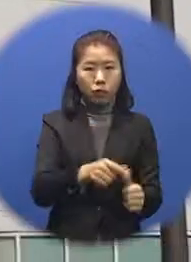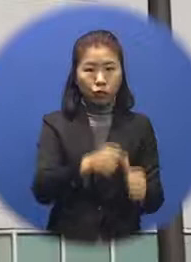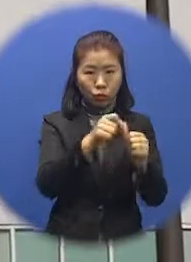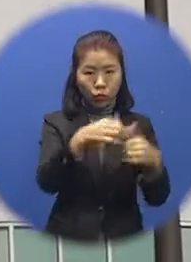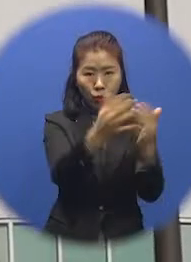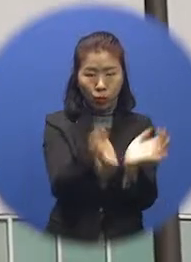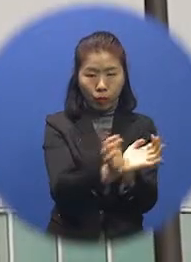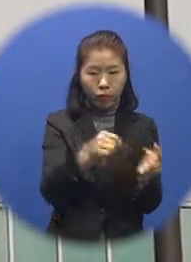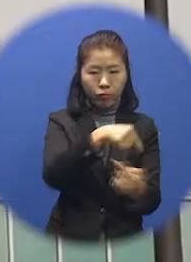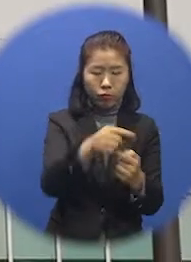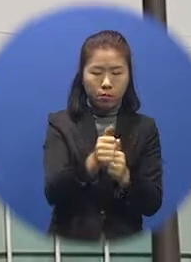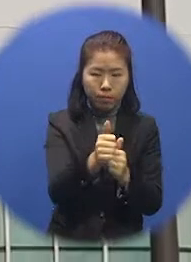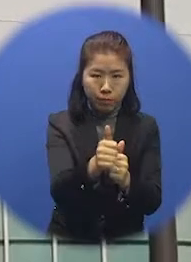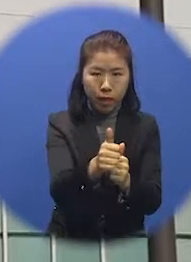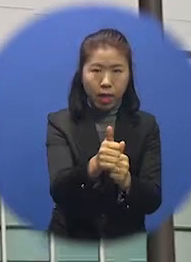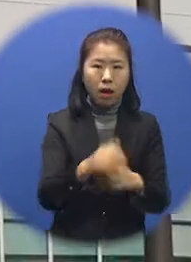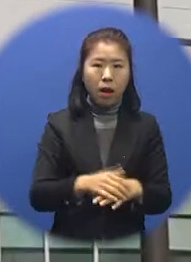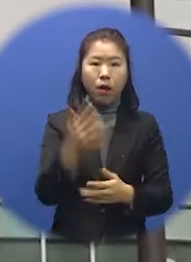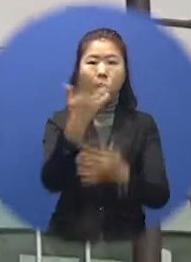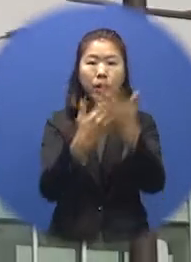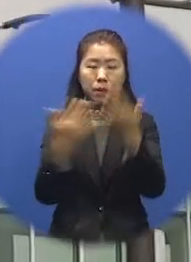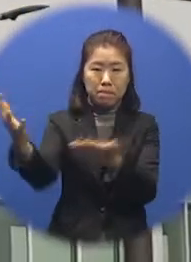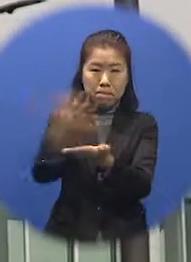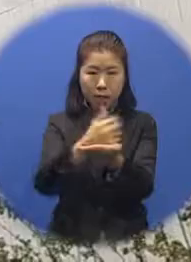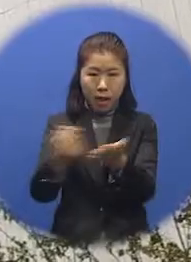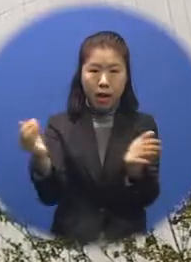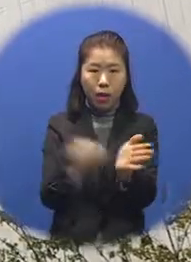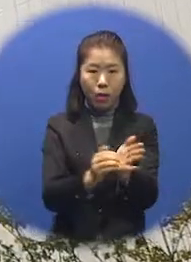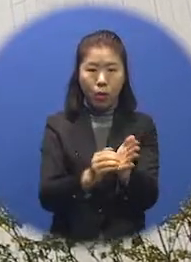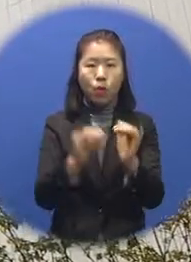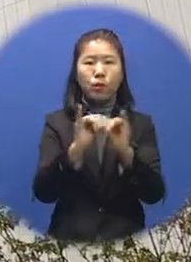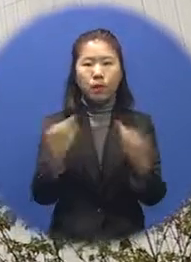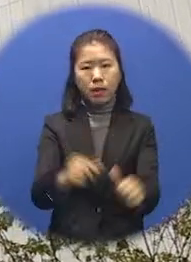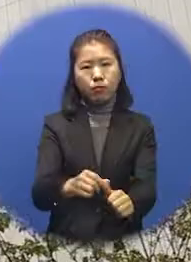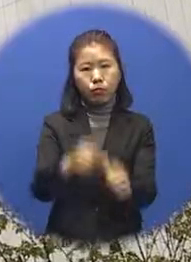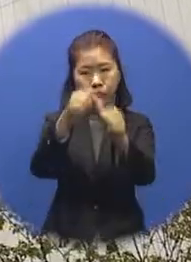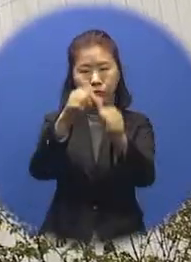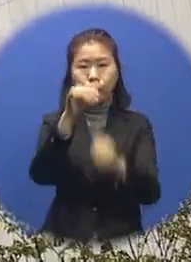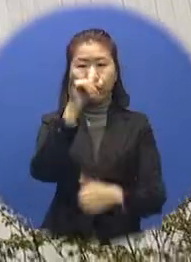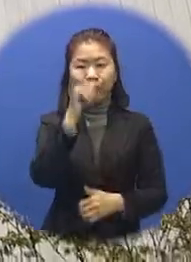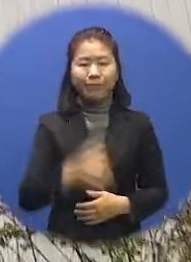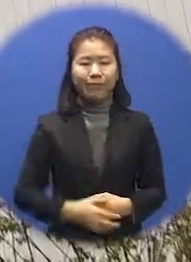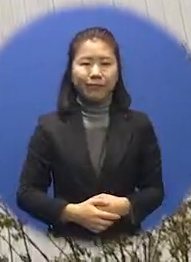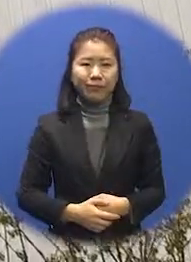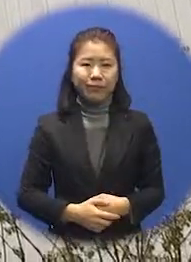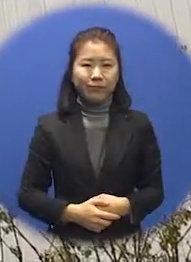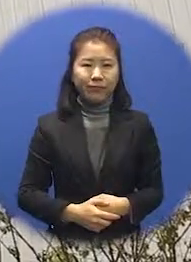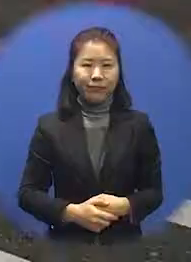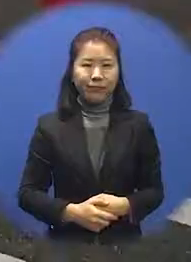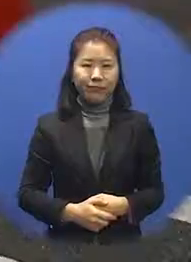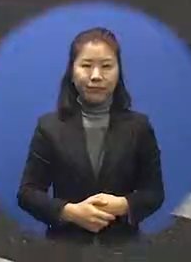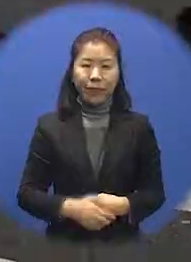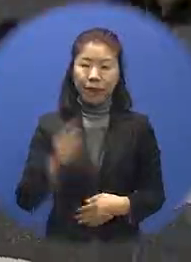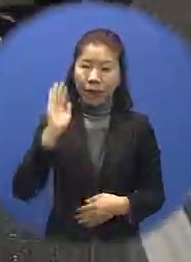긴급구조통제단의 운용에 따라 화재를 진압하고 인명구조를 실시했습니다.